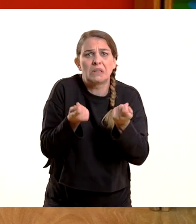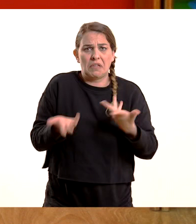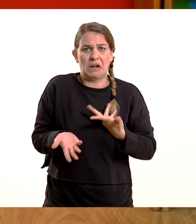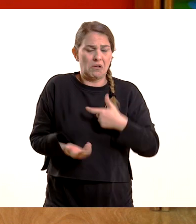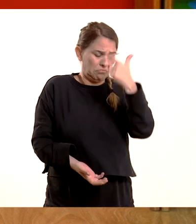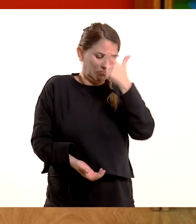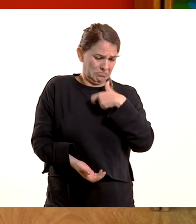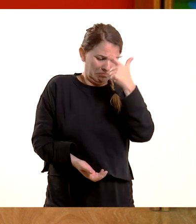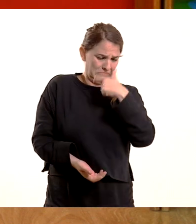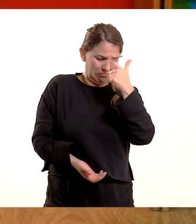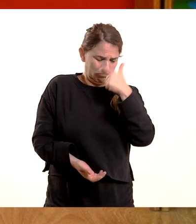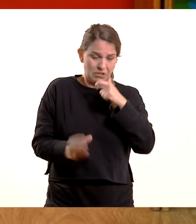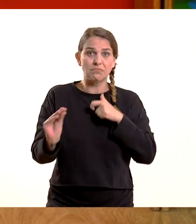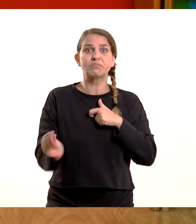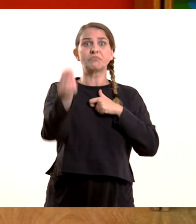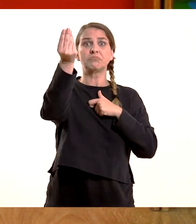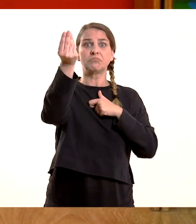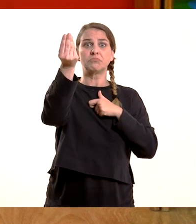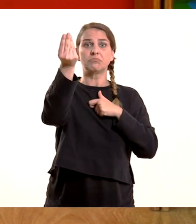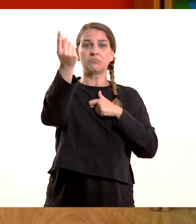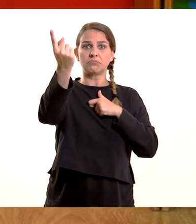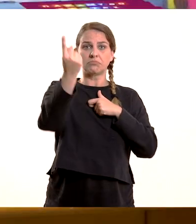έκλαιγε, εμφανίστηκε μπροστά του